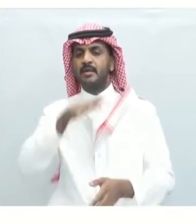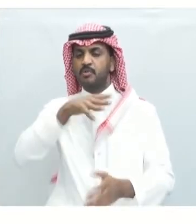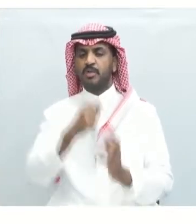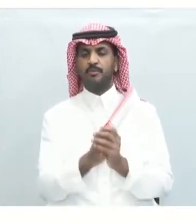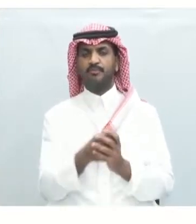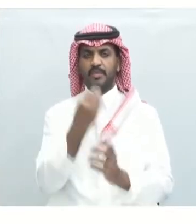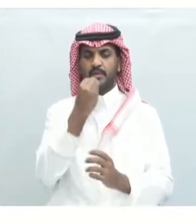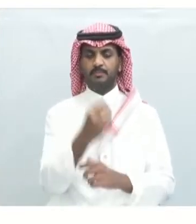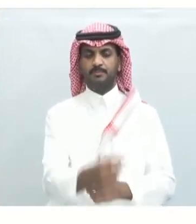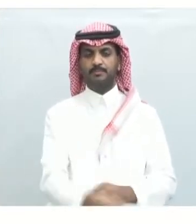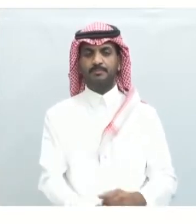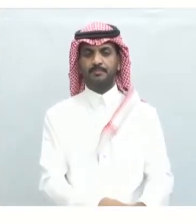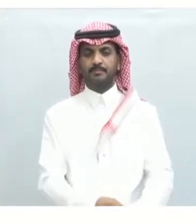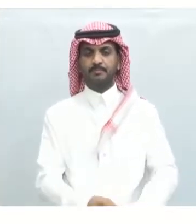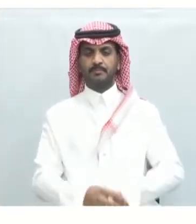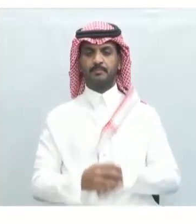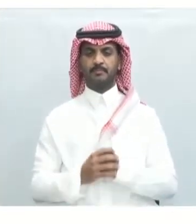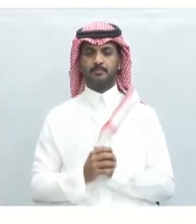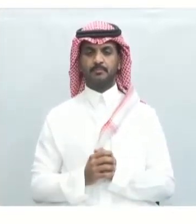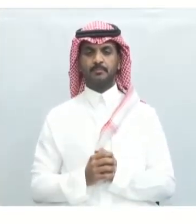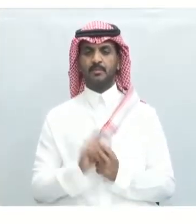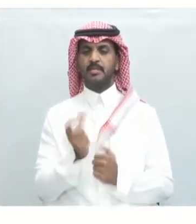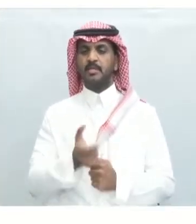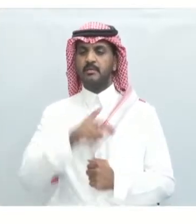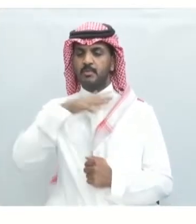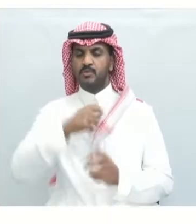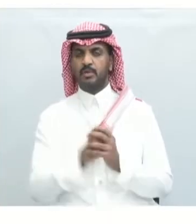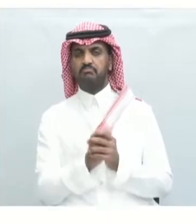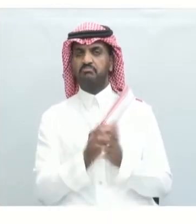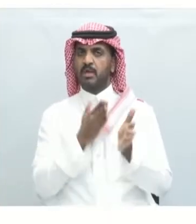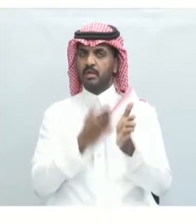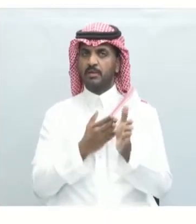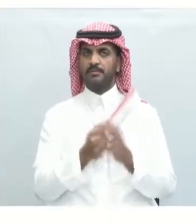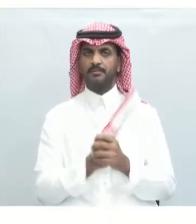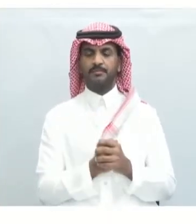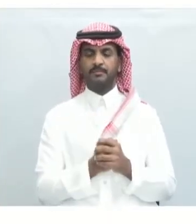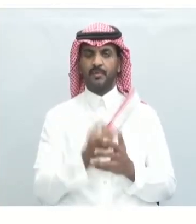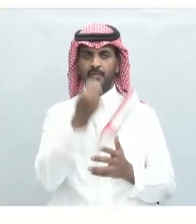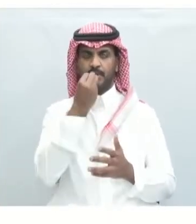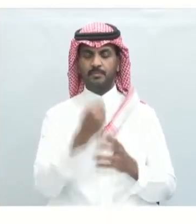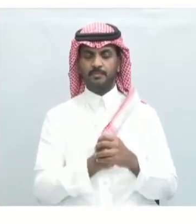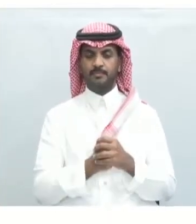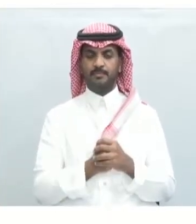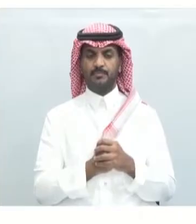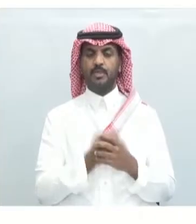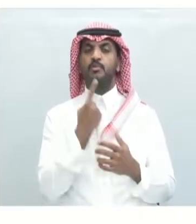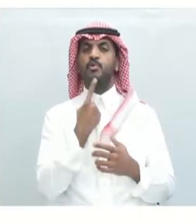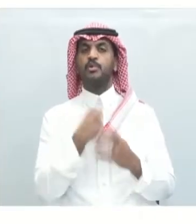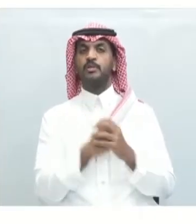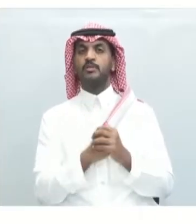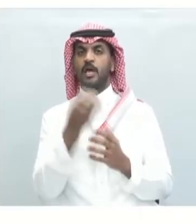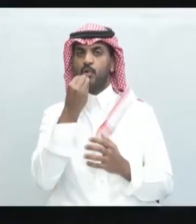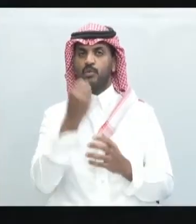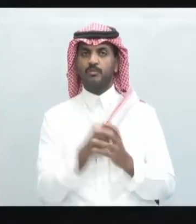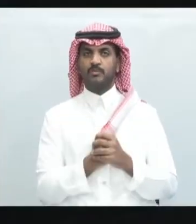في الطعام للنبي صلى الله عليه صلى الله عليه وسلم طريقه هدي في الطعام حينما يريد ان ياكل الطعام